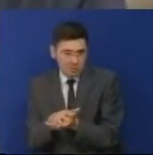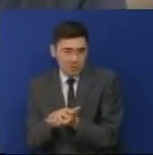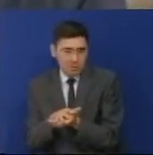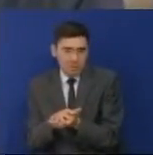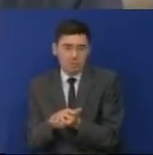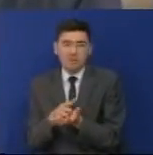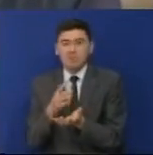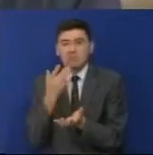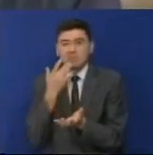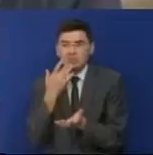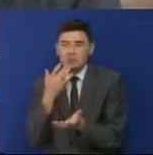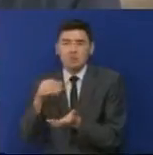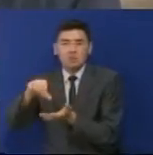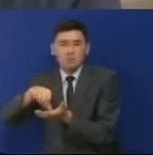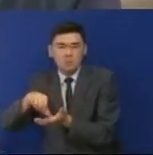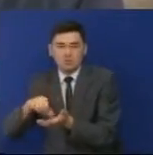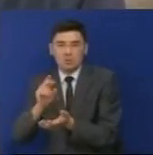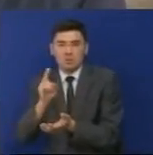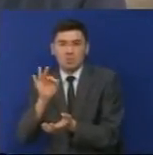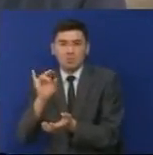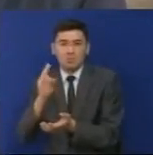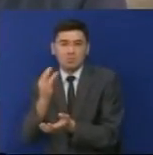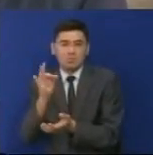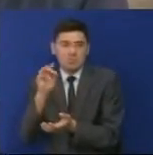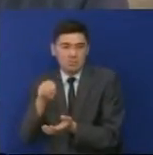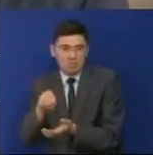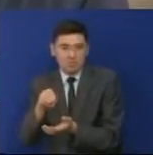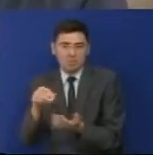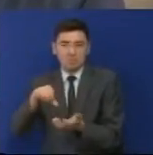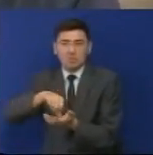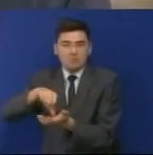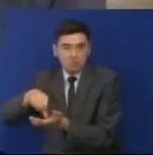жерге шығып, концерт қойып, одан түскен